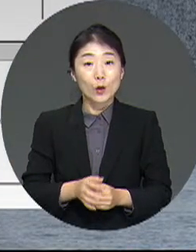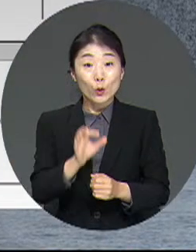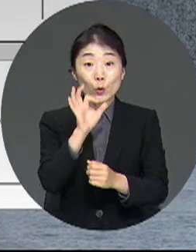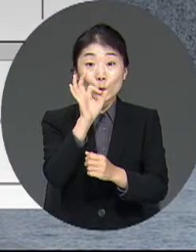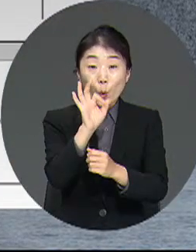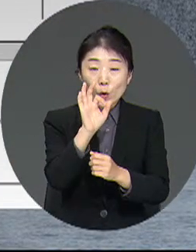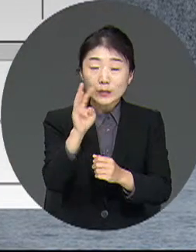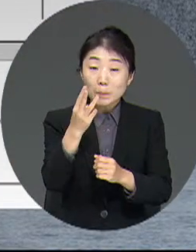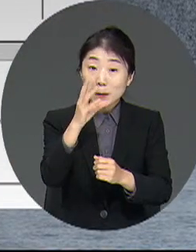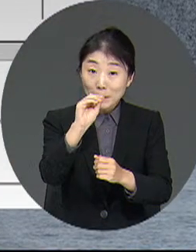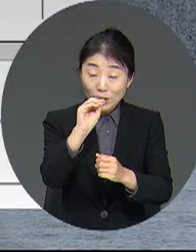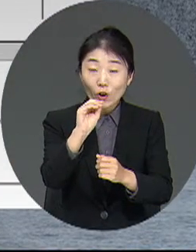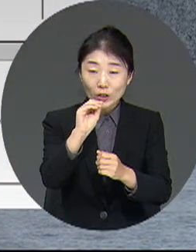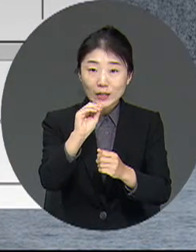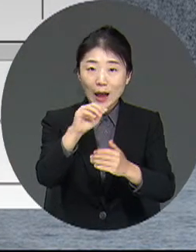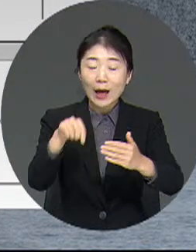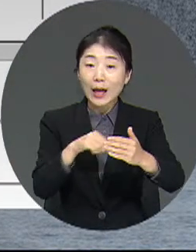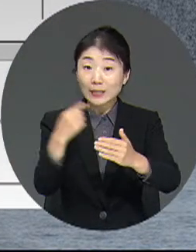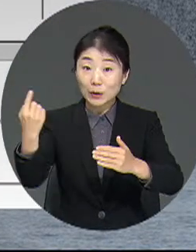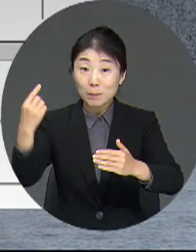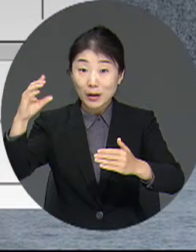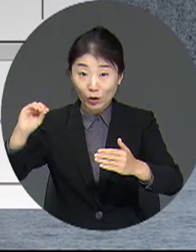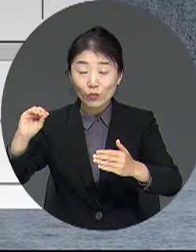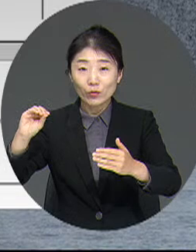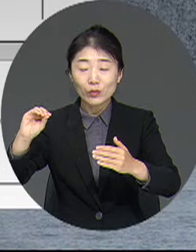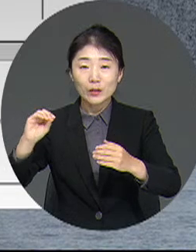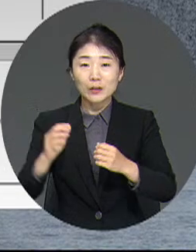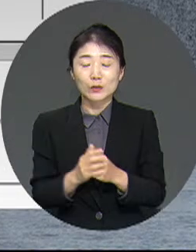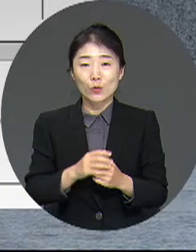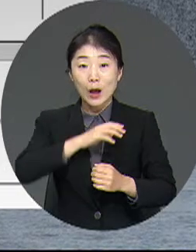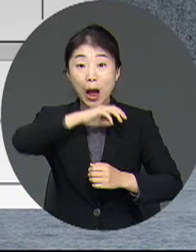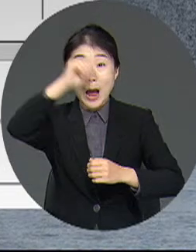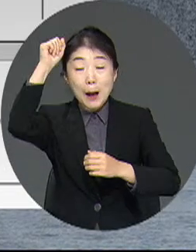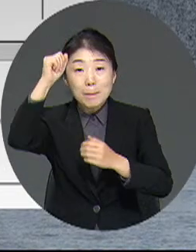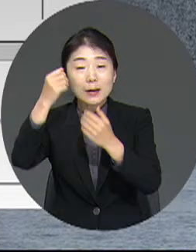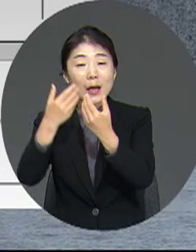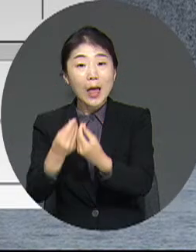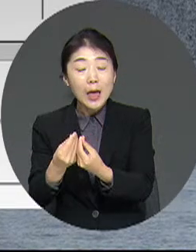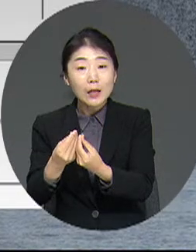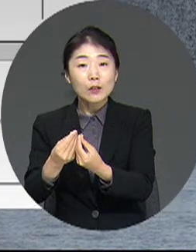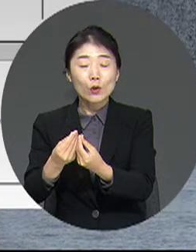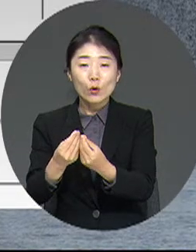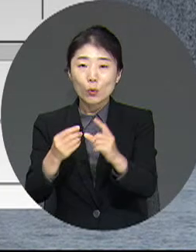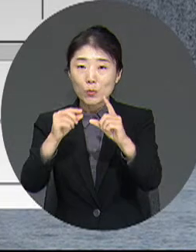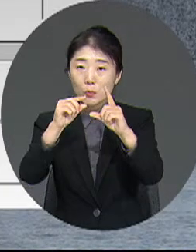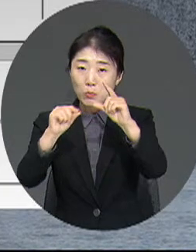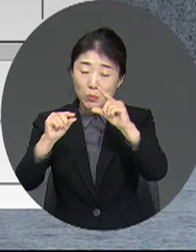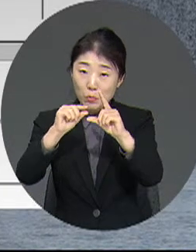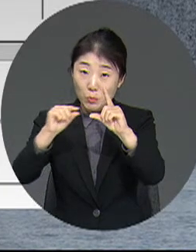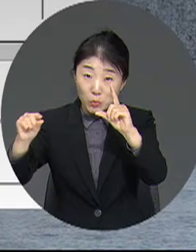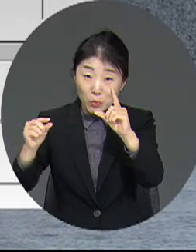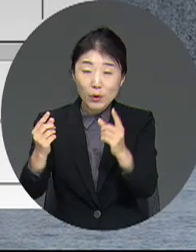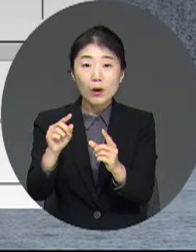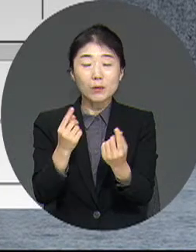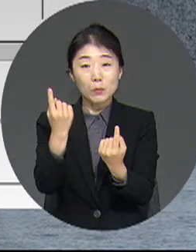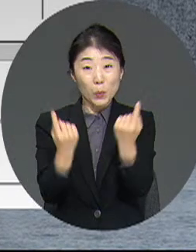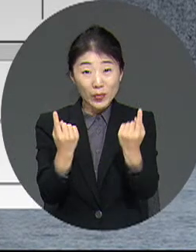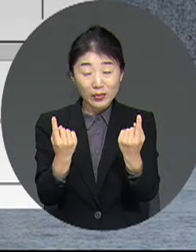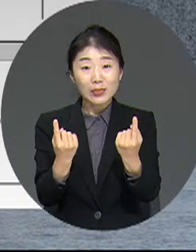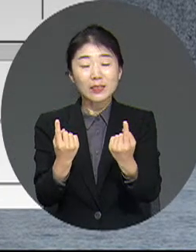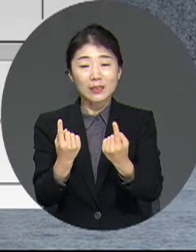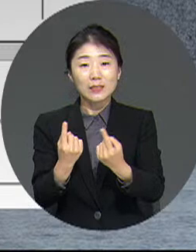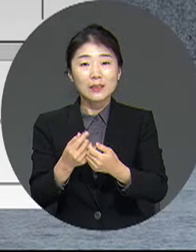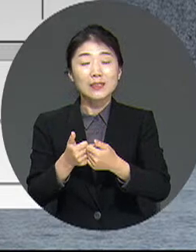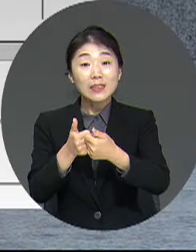착수금은 300만원 이내부터 1000만원 이내 승소 사례금은 비율에 따라 인지대와 검증비 감정료